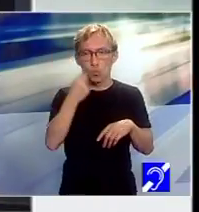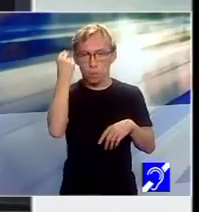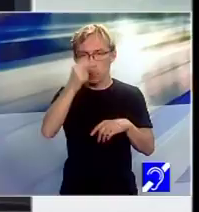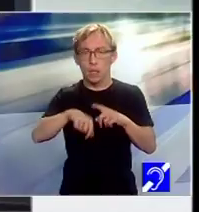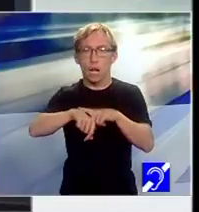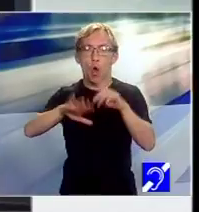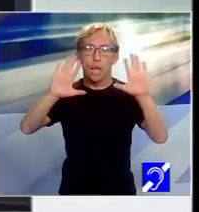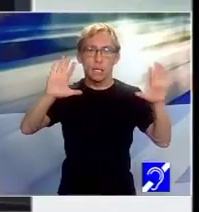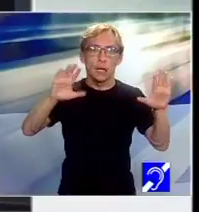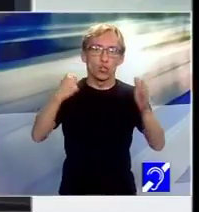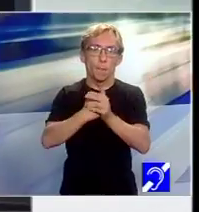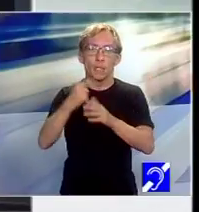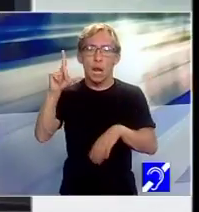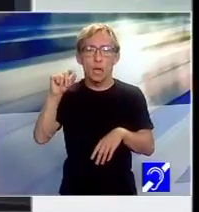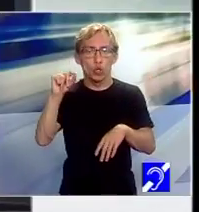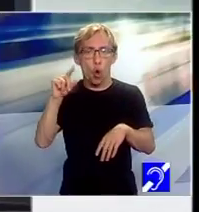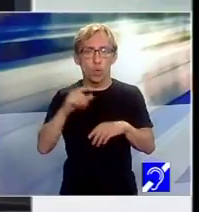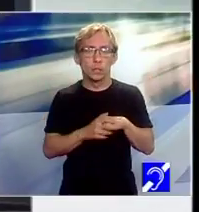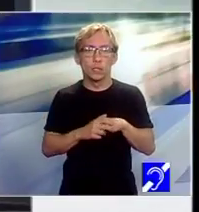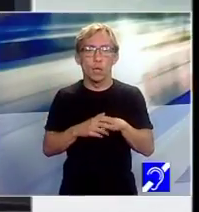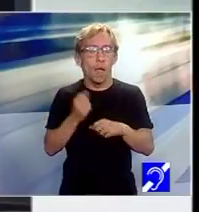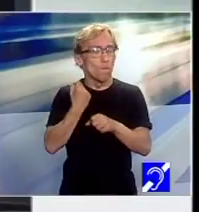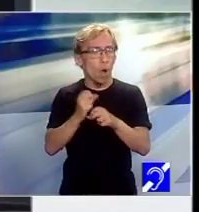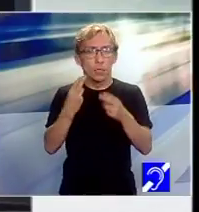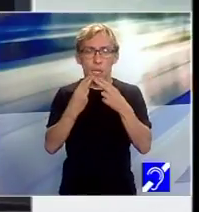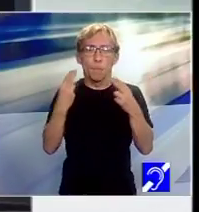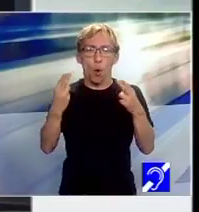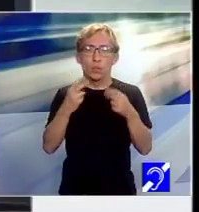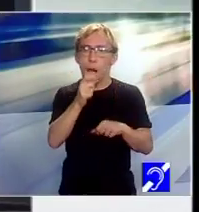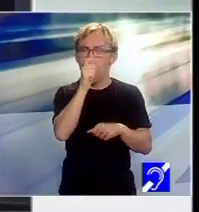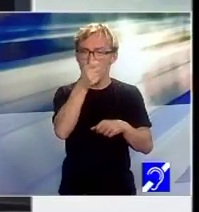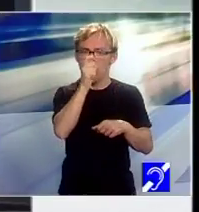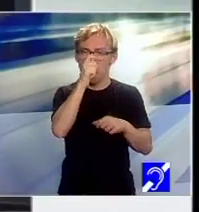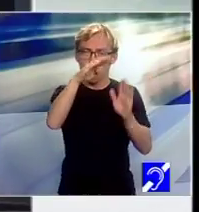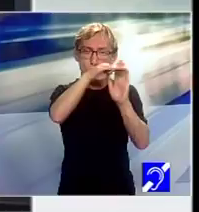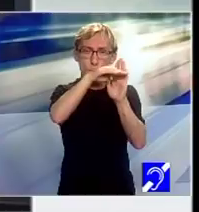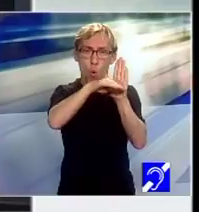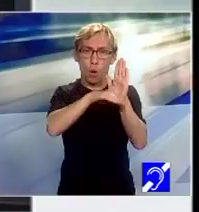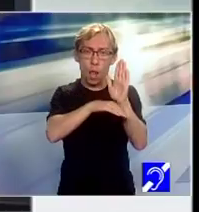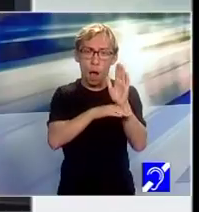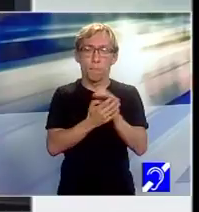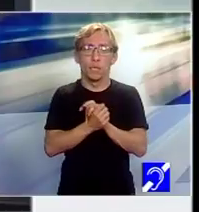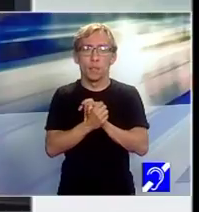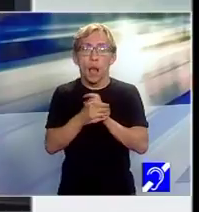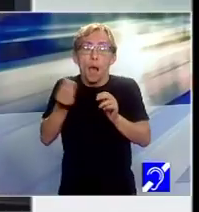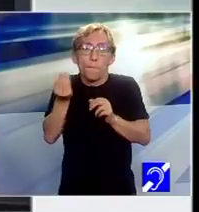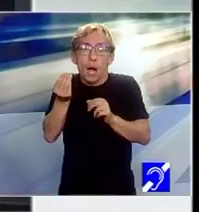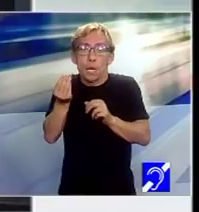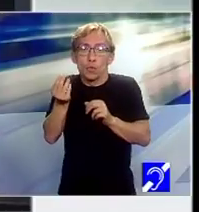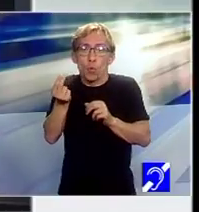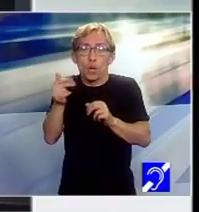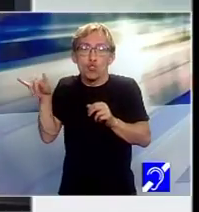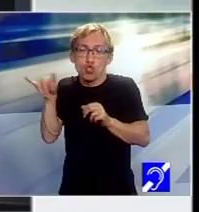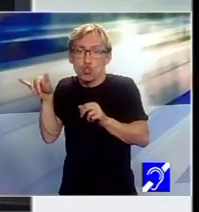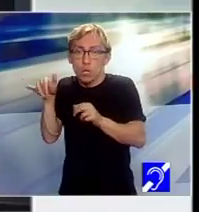la 20. Deci e foarte important să fie respectat acest program, pentru că cel care a făcut acest program nu a